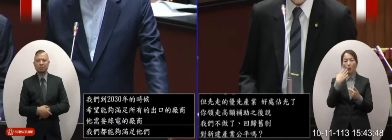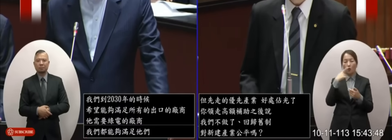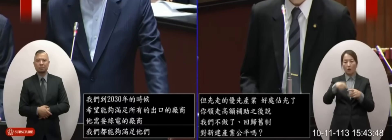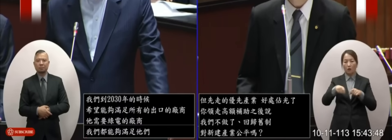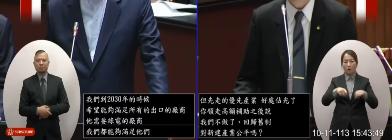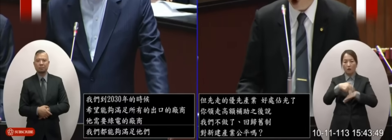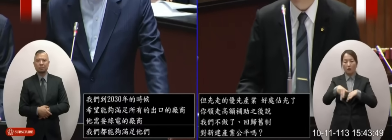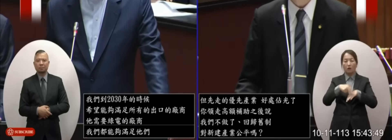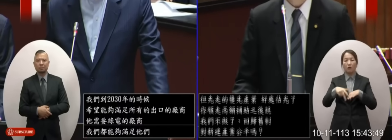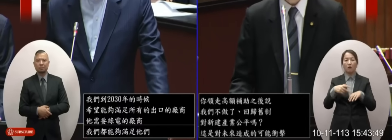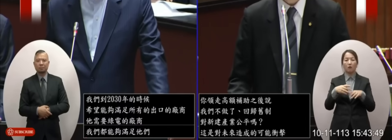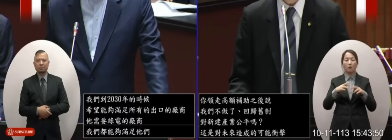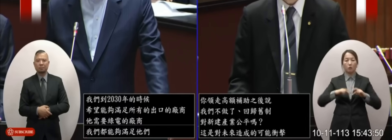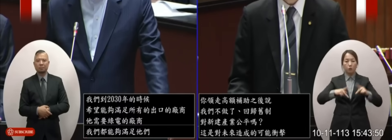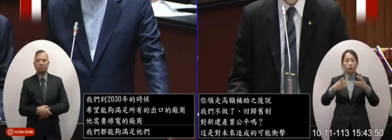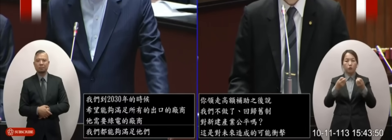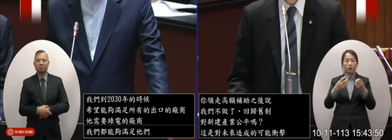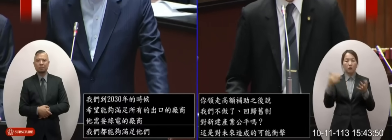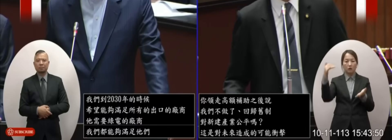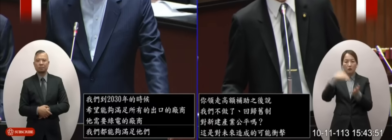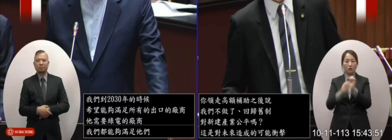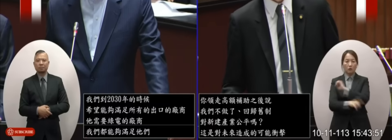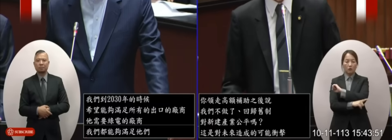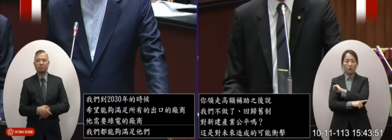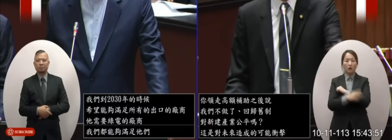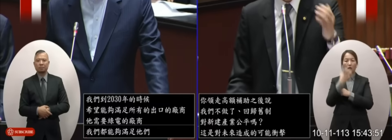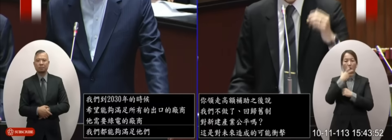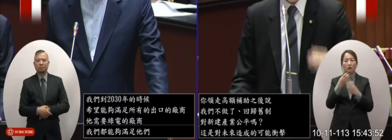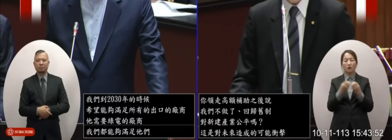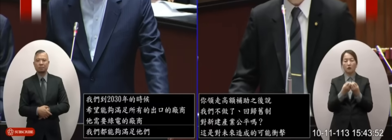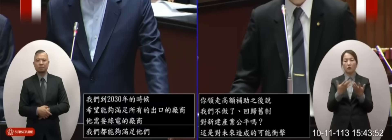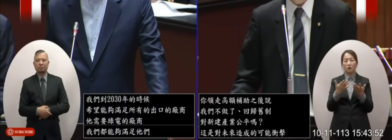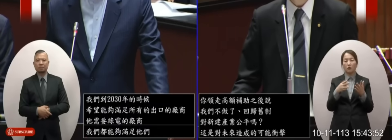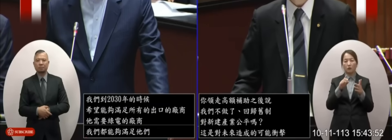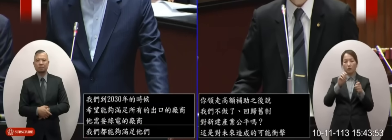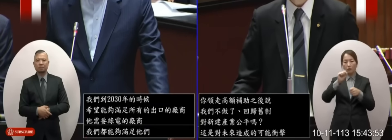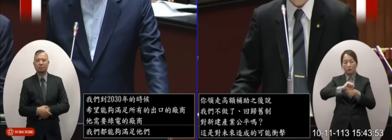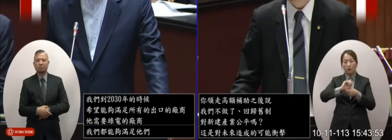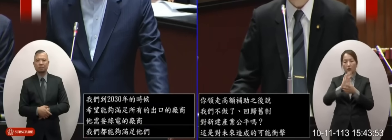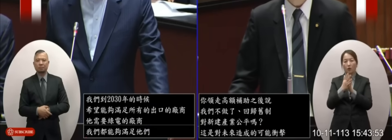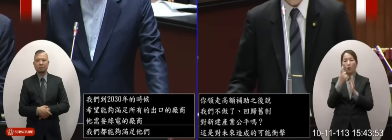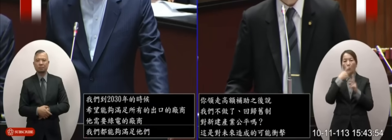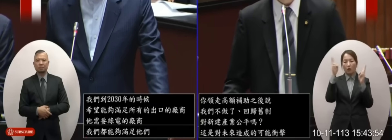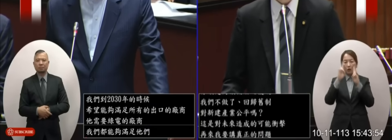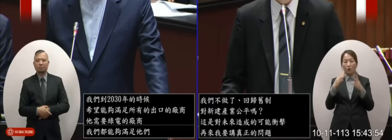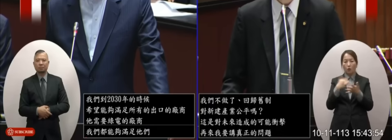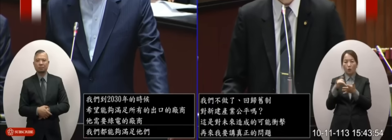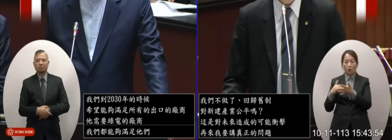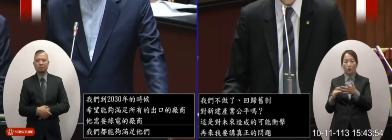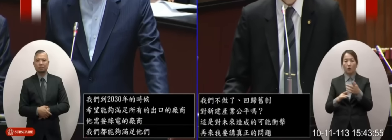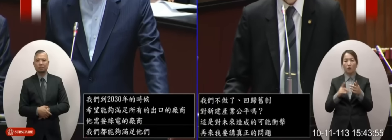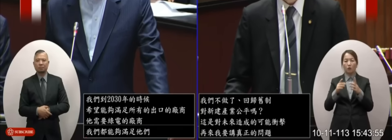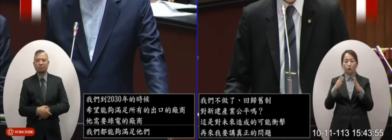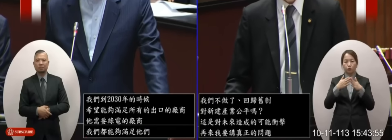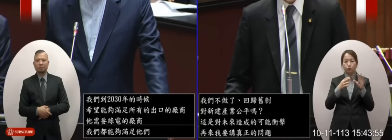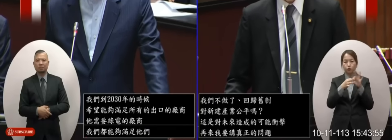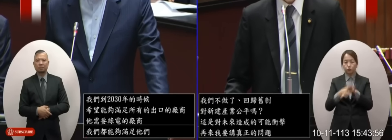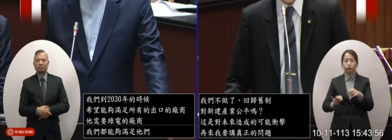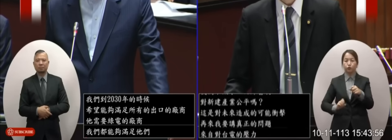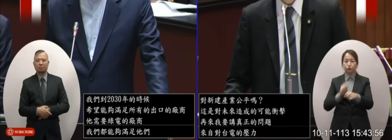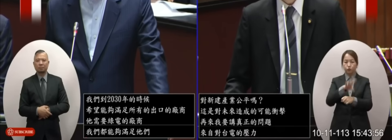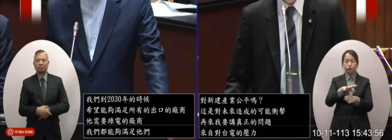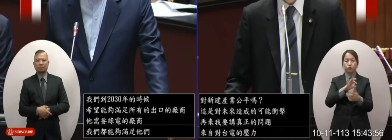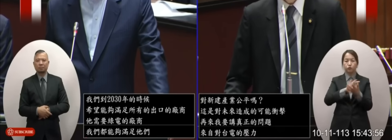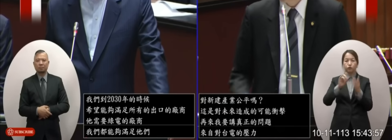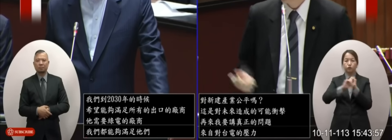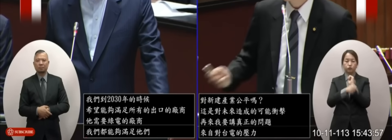件事情之后，可能的后果会是什么？后果是我们接下来要继续扩展绿能的占比，继续增加投资的时候。你还有哪样的工具